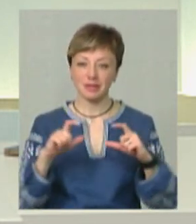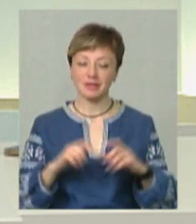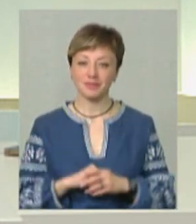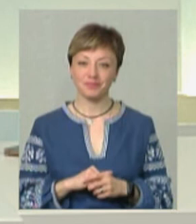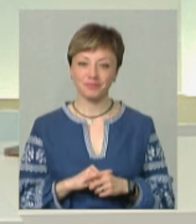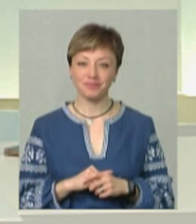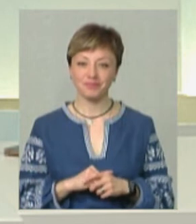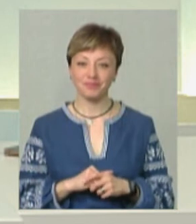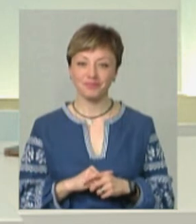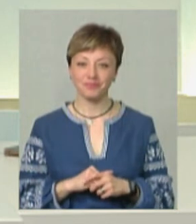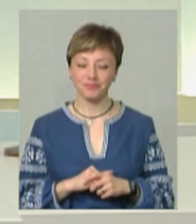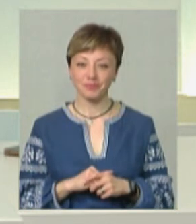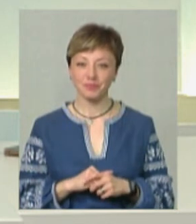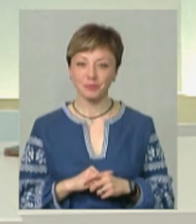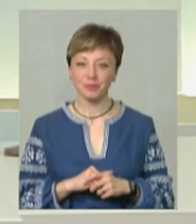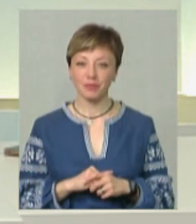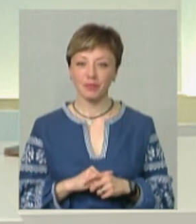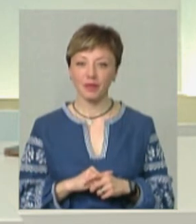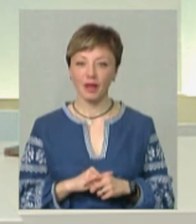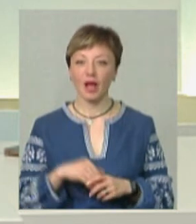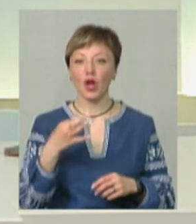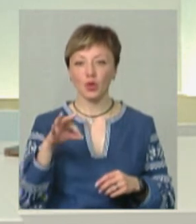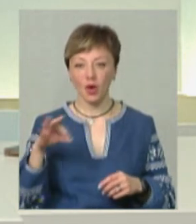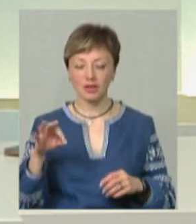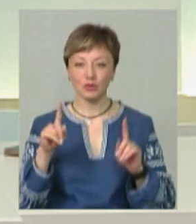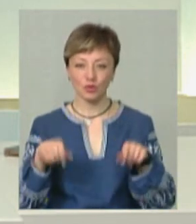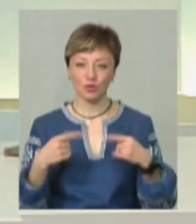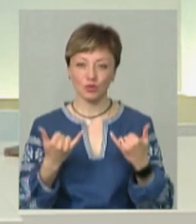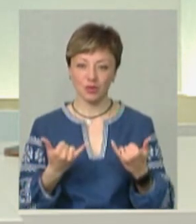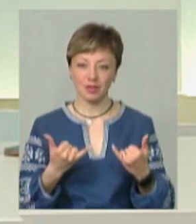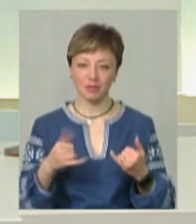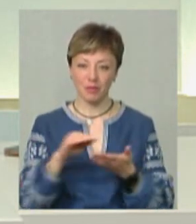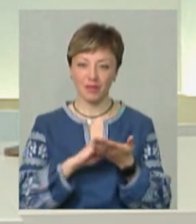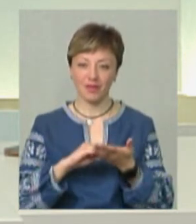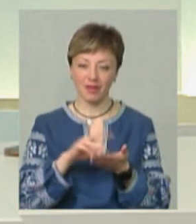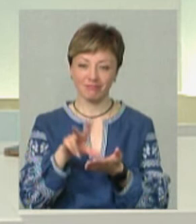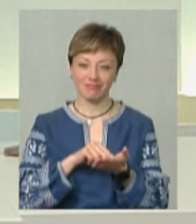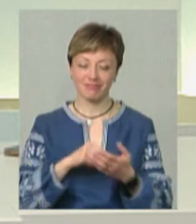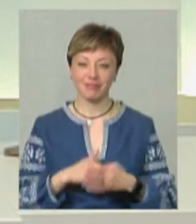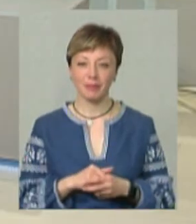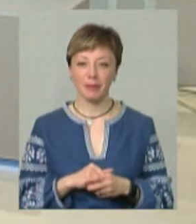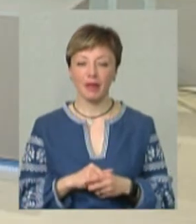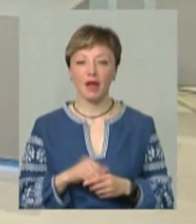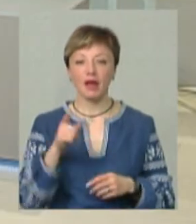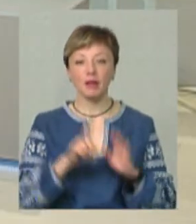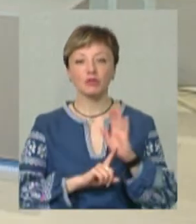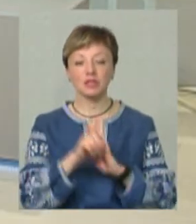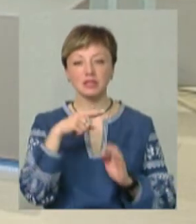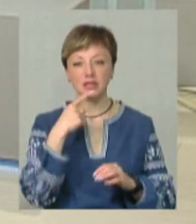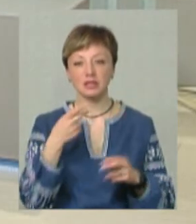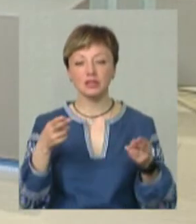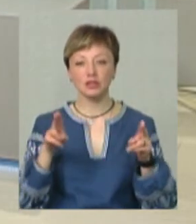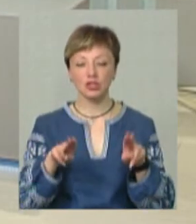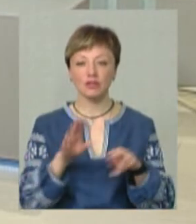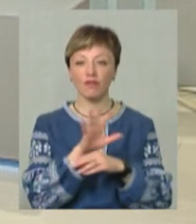нас сьогодні називають. І дукачі теж відновлені, це сучасні репліки. Так. А на початку ви зазначили, що